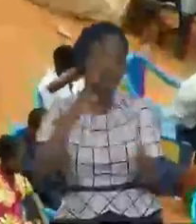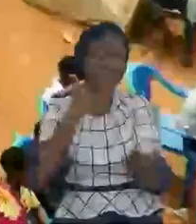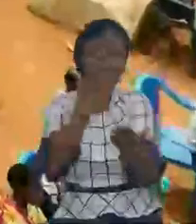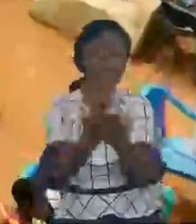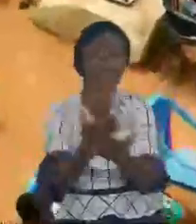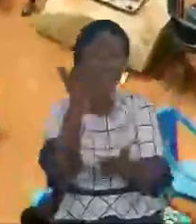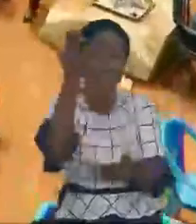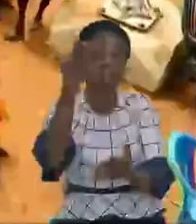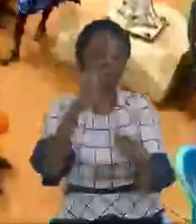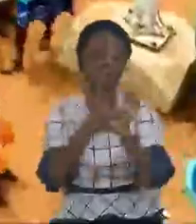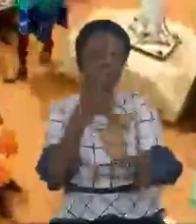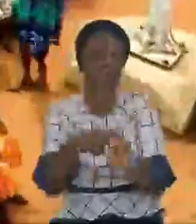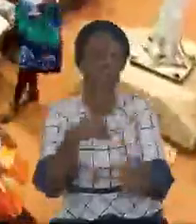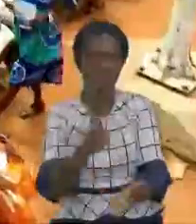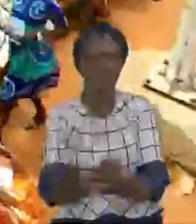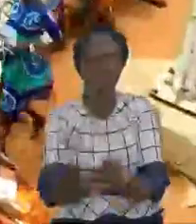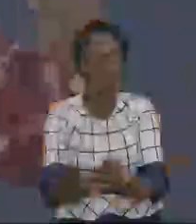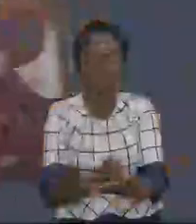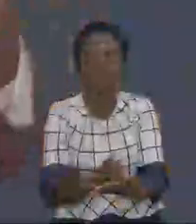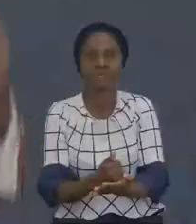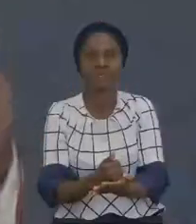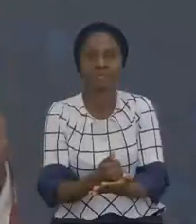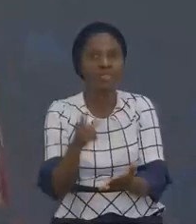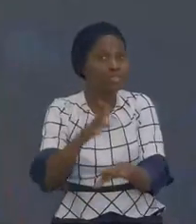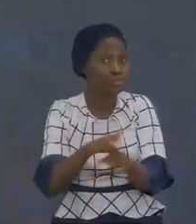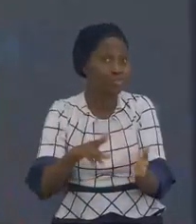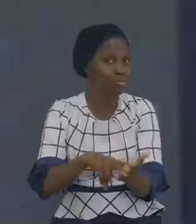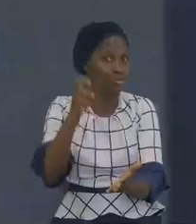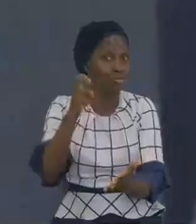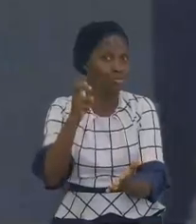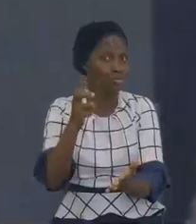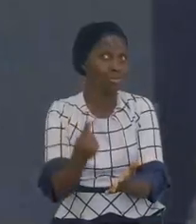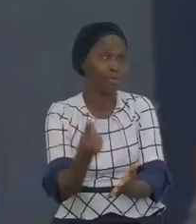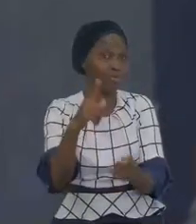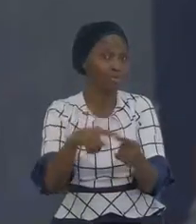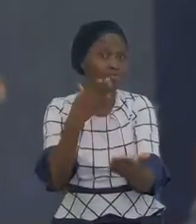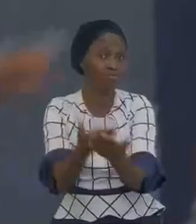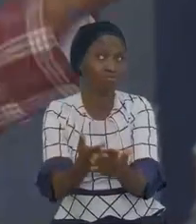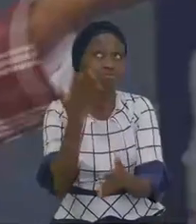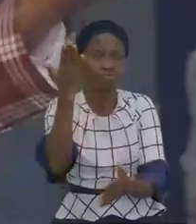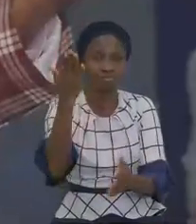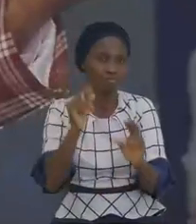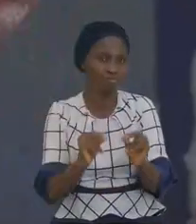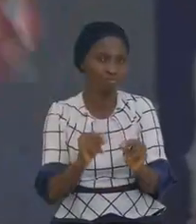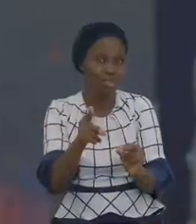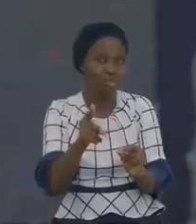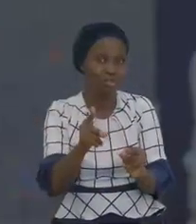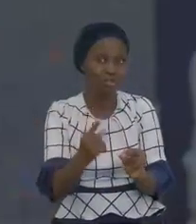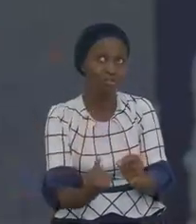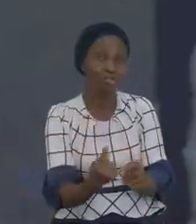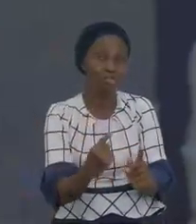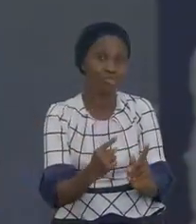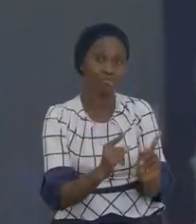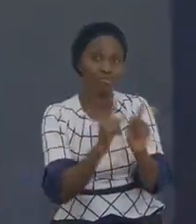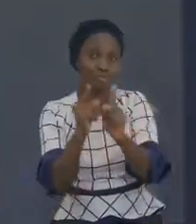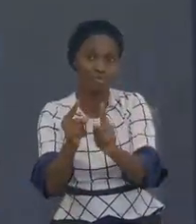On ne saute pas pour arriver là-bas. Vous devez monter étape par étape, marche